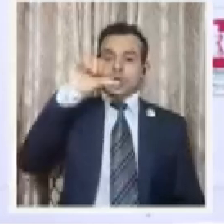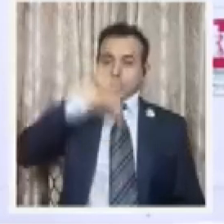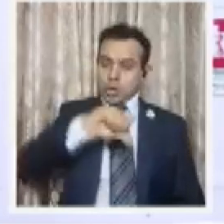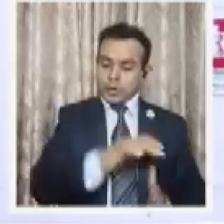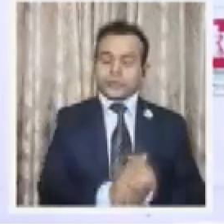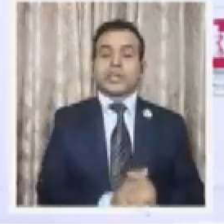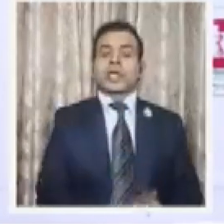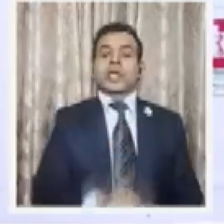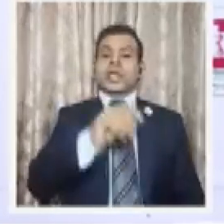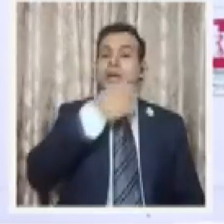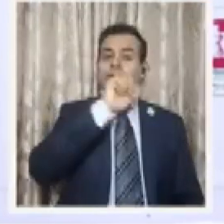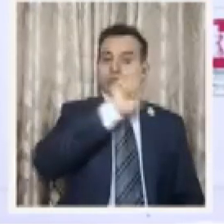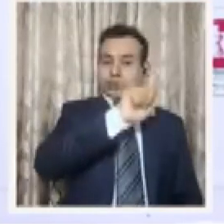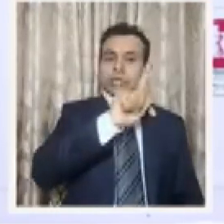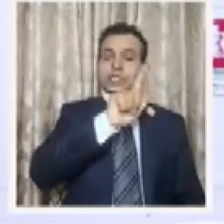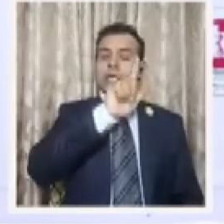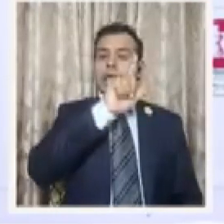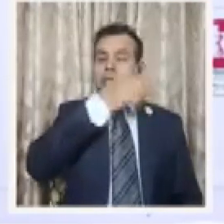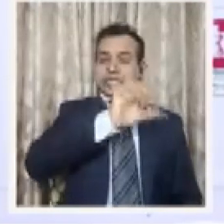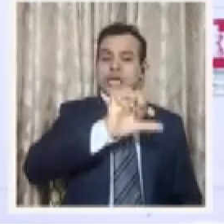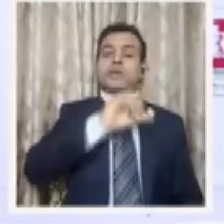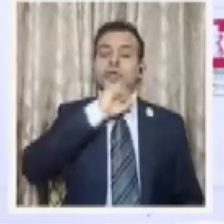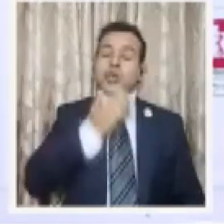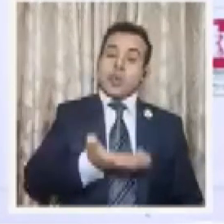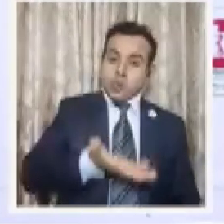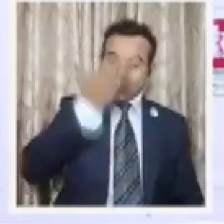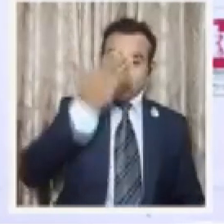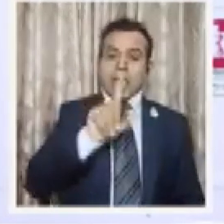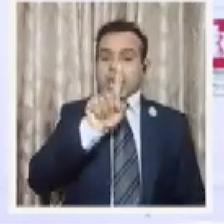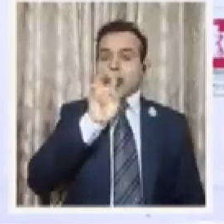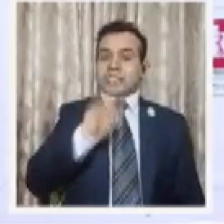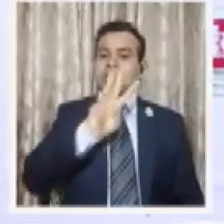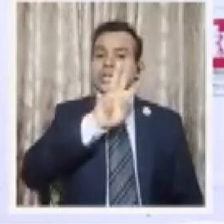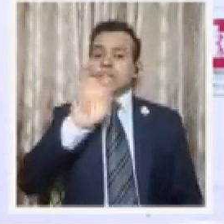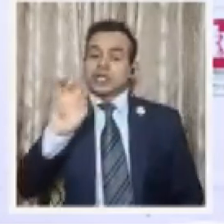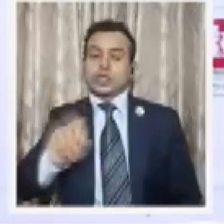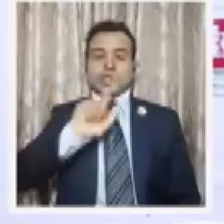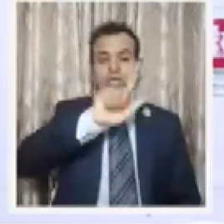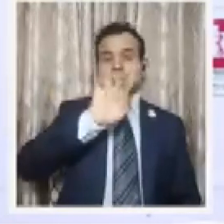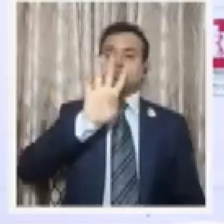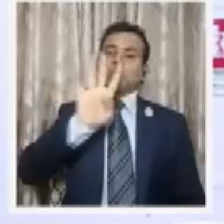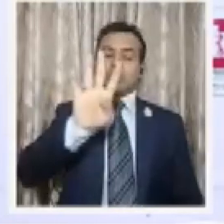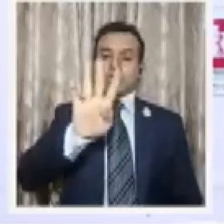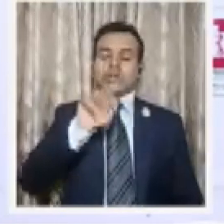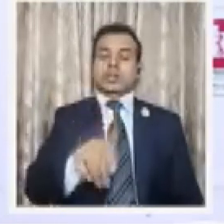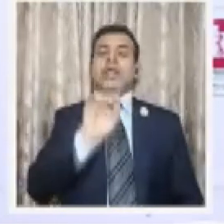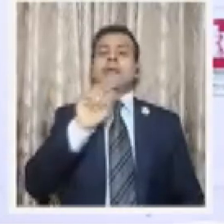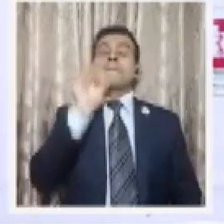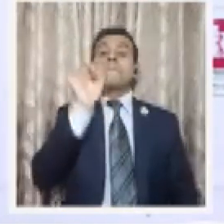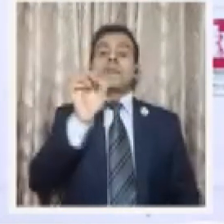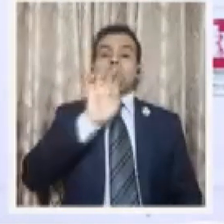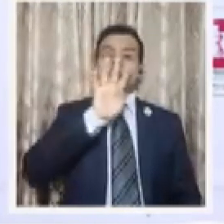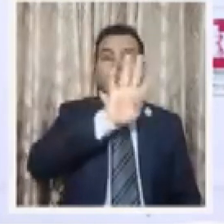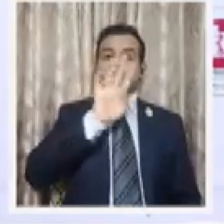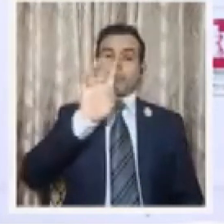51 থেকে 60 বছরের 869 জন, 28.97%, এবং 60-এর অধিক বয়সের 1,374 জন